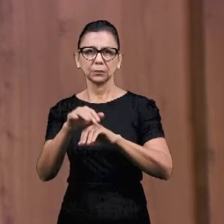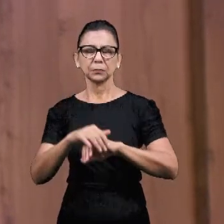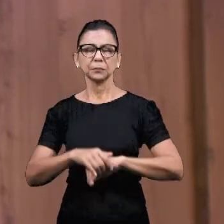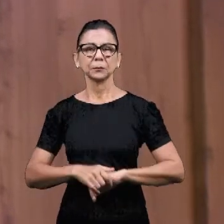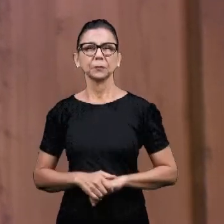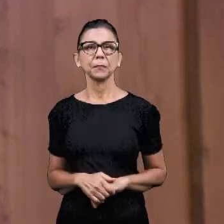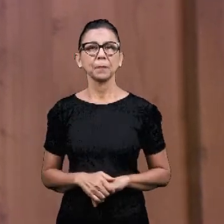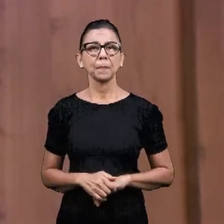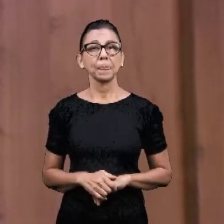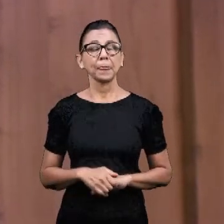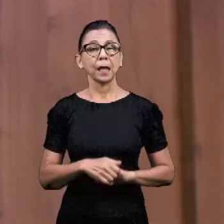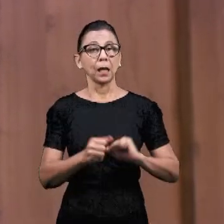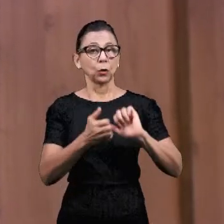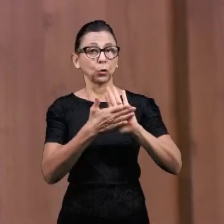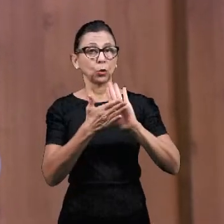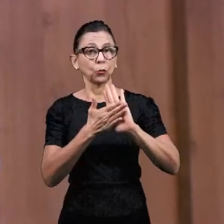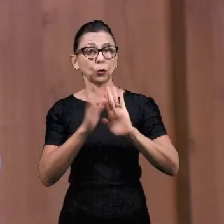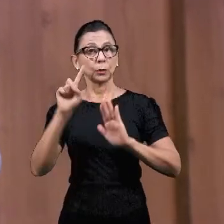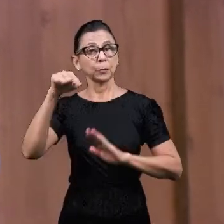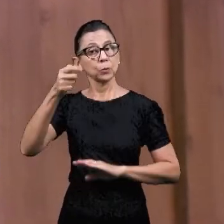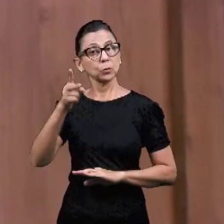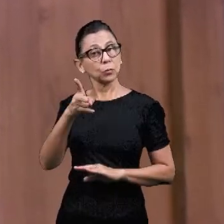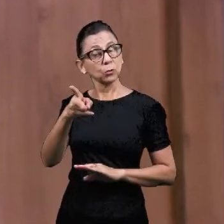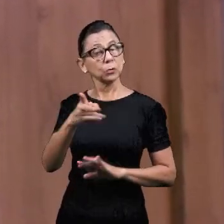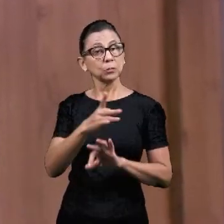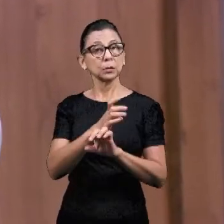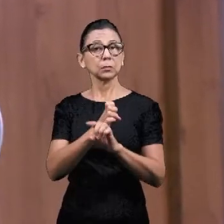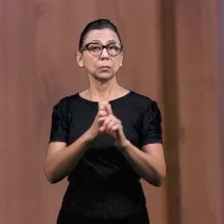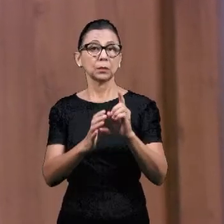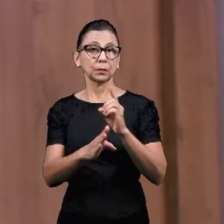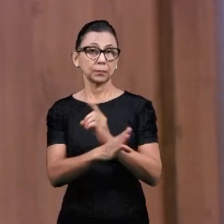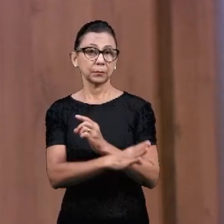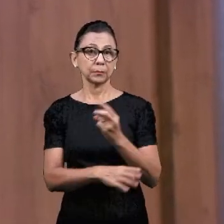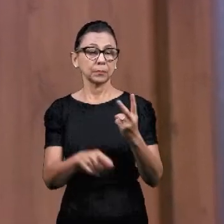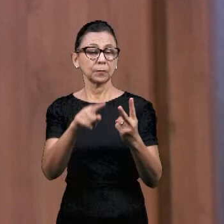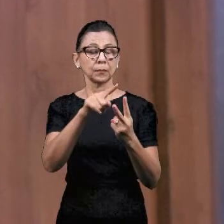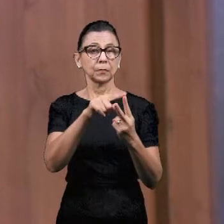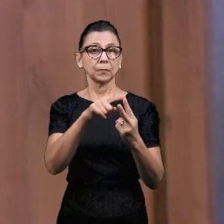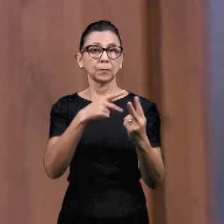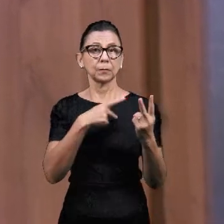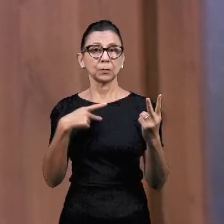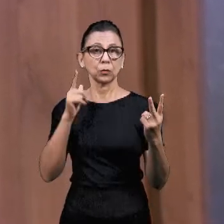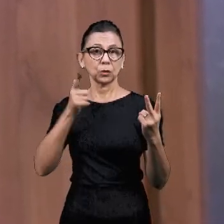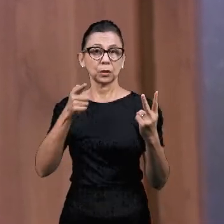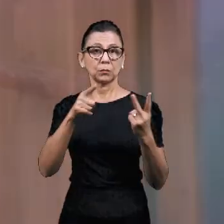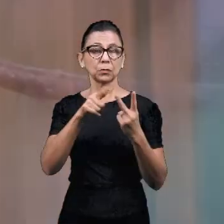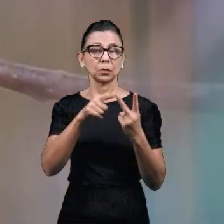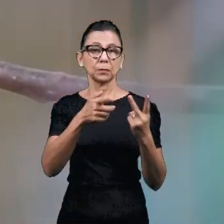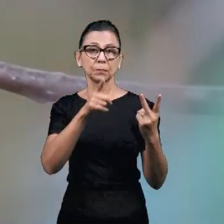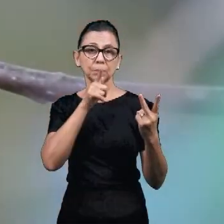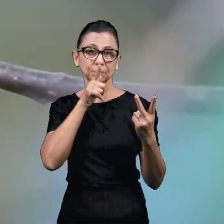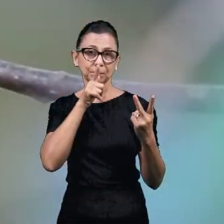vous continuez avec l'école biblique dominicale lors de la conduite du pasteur Jeux de Chigueiros et Gilson Souza.